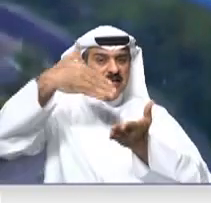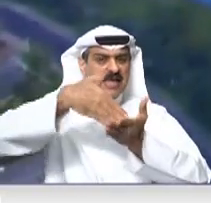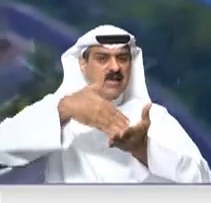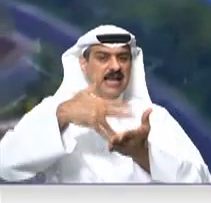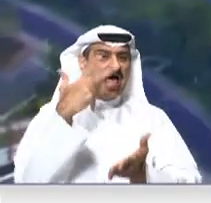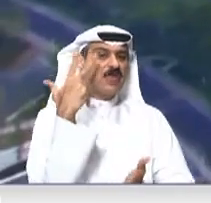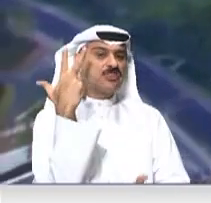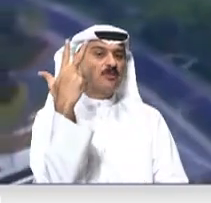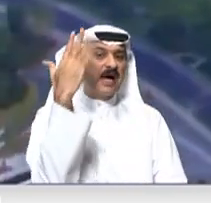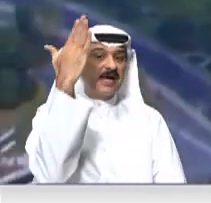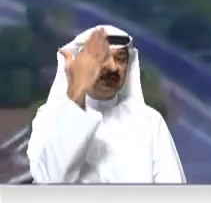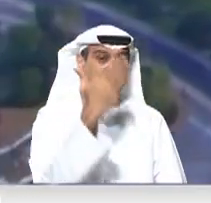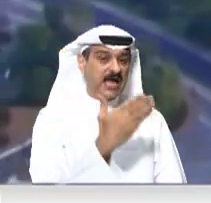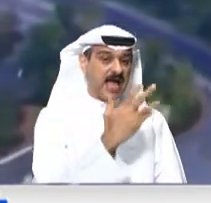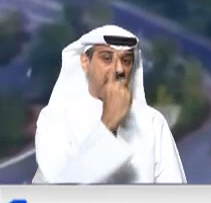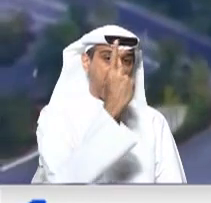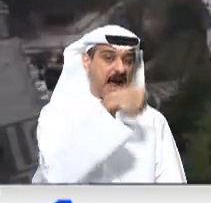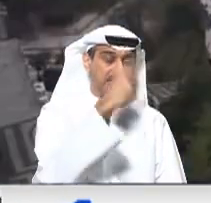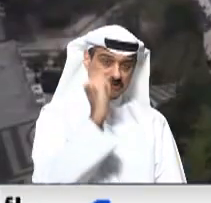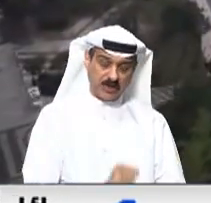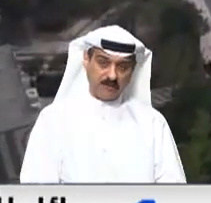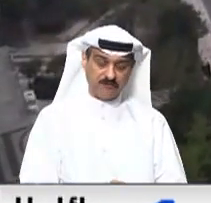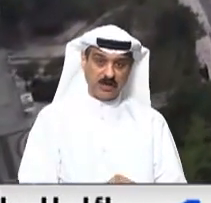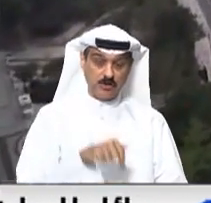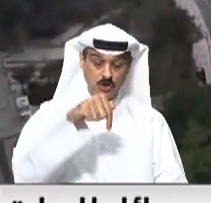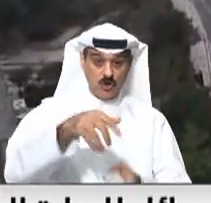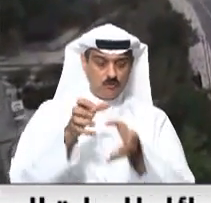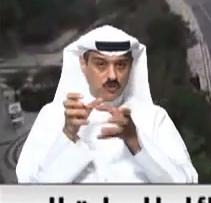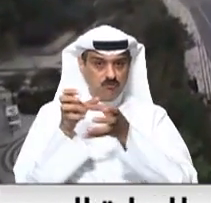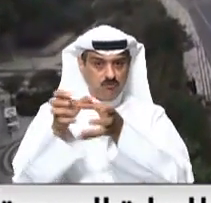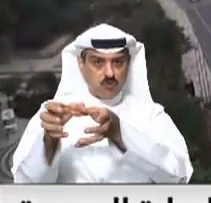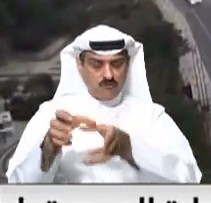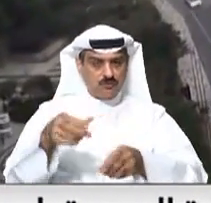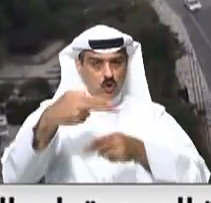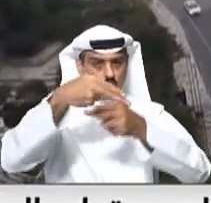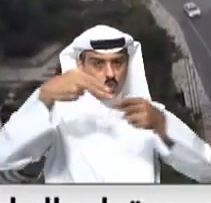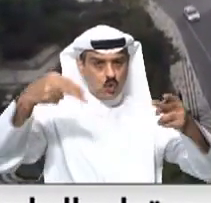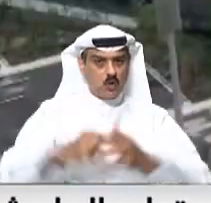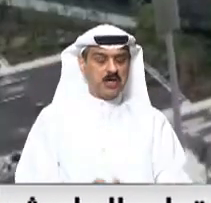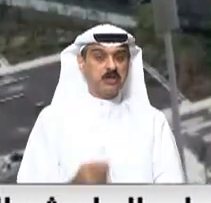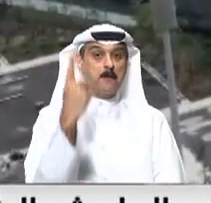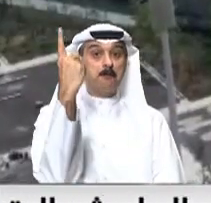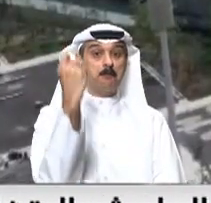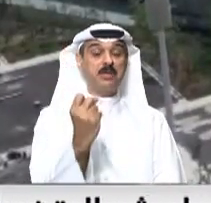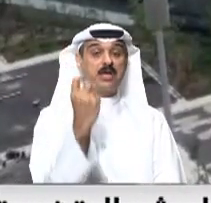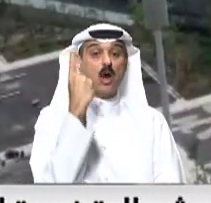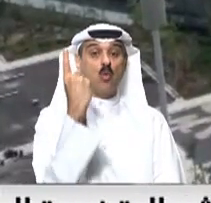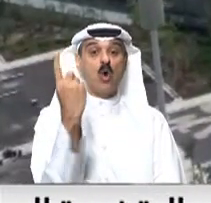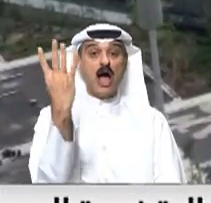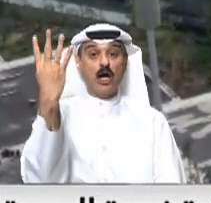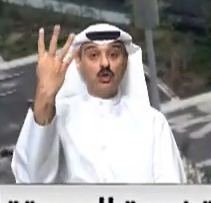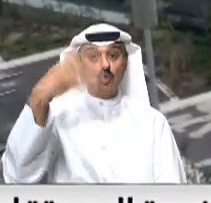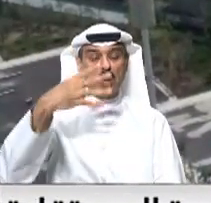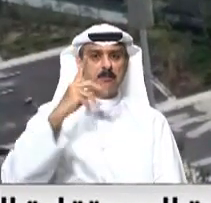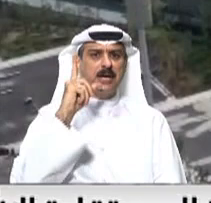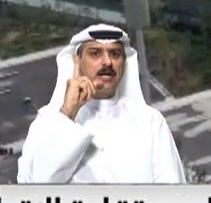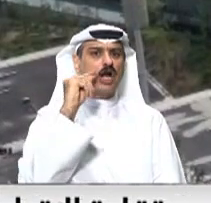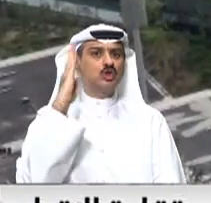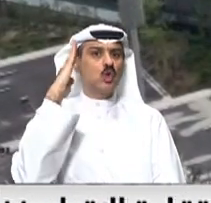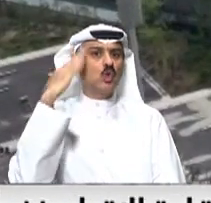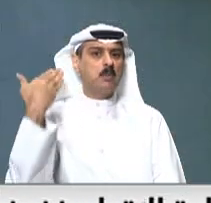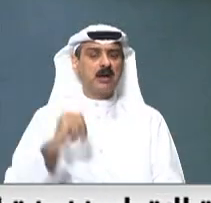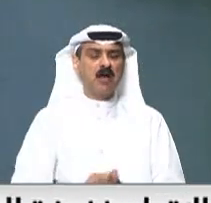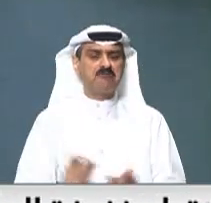8 شهر أكتوبر المقبل. وسيشارك وفد دولة الكويت الرياضي في هذه الدورة ب 141 لاعبا ولاعبة